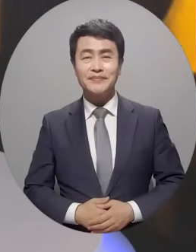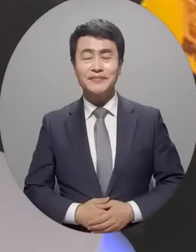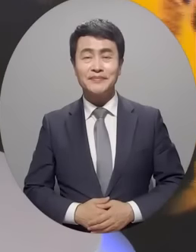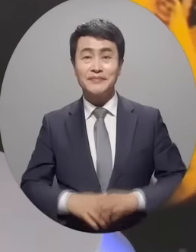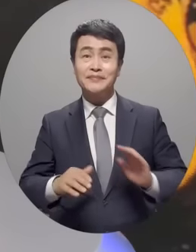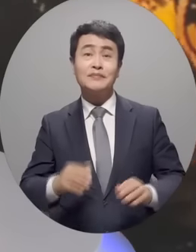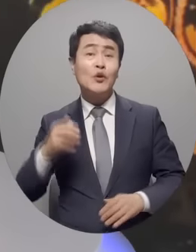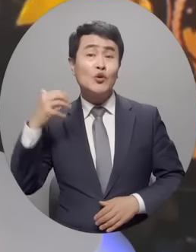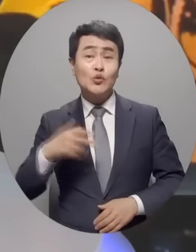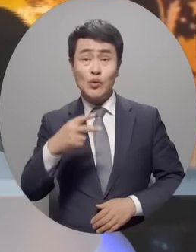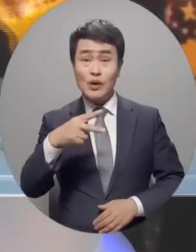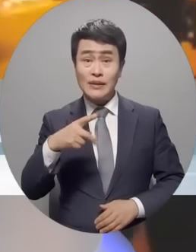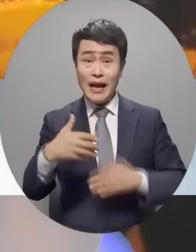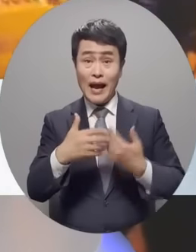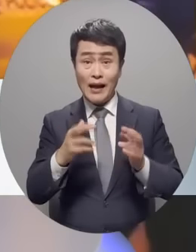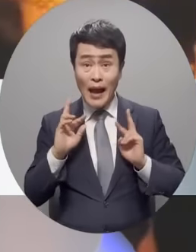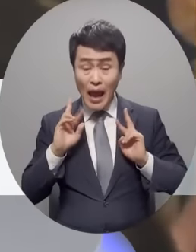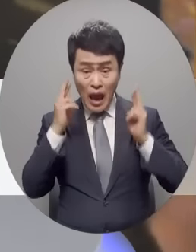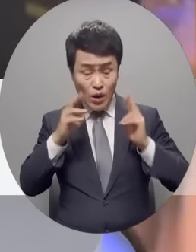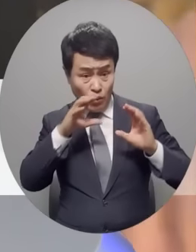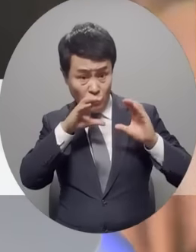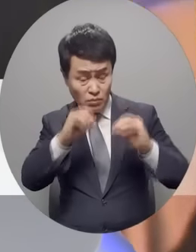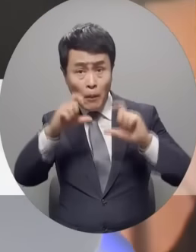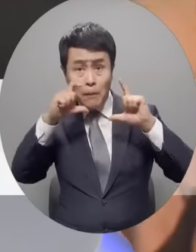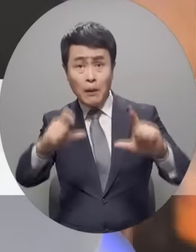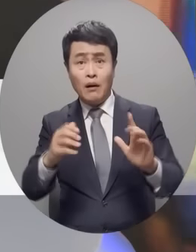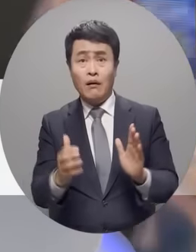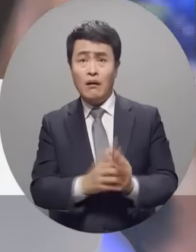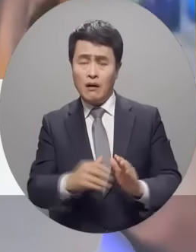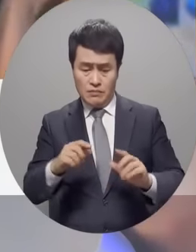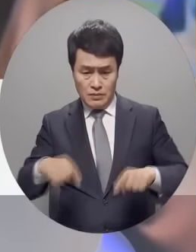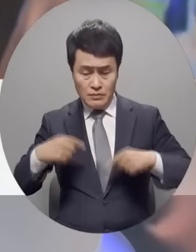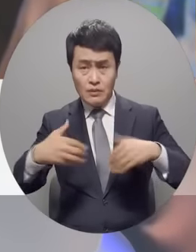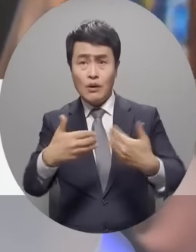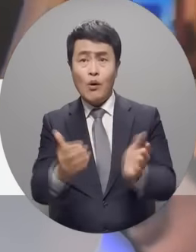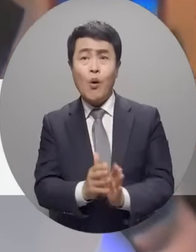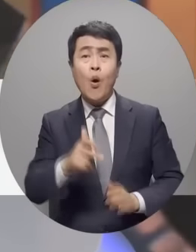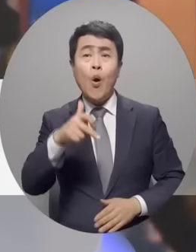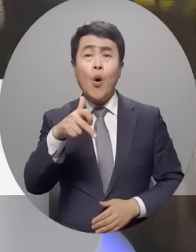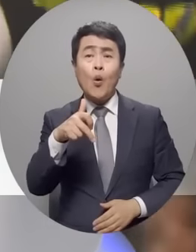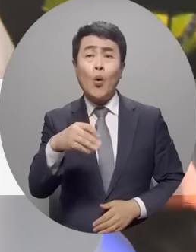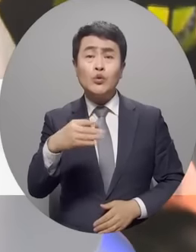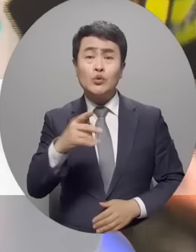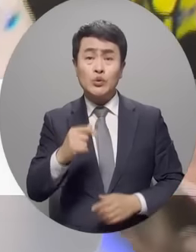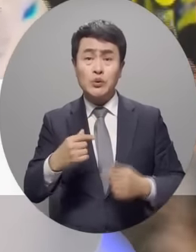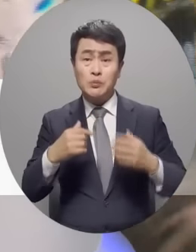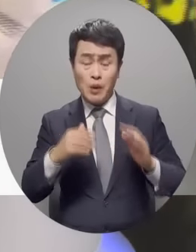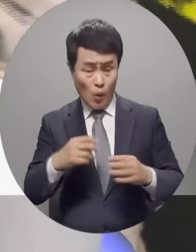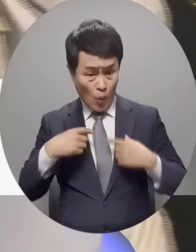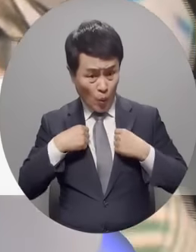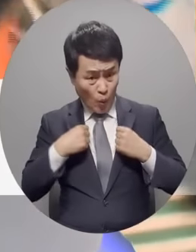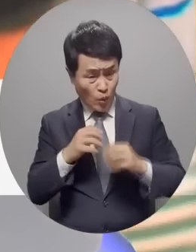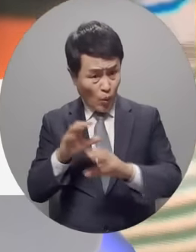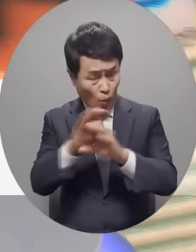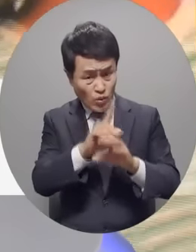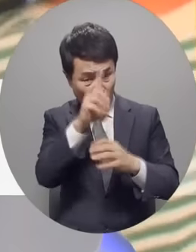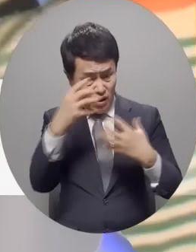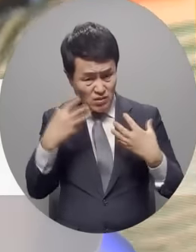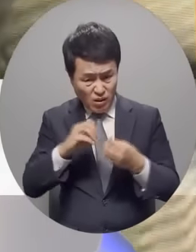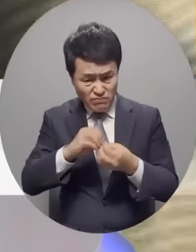중국 상하이에는 헬로윈 금지령이 떨어졌습니다. 일부 참가자들이 코스튬으로 코로나나 정부 정책 등을